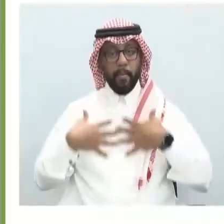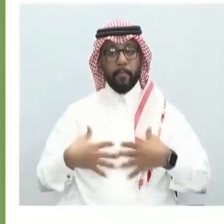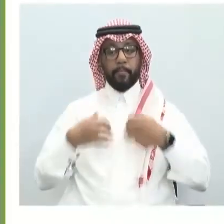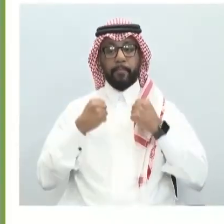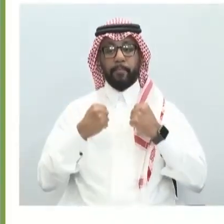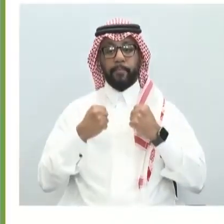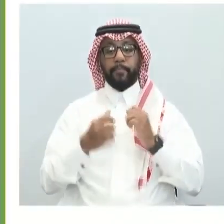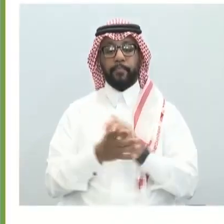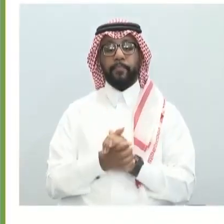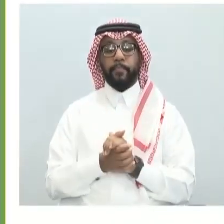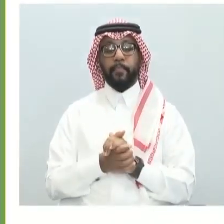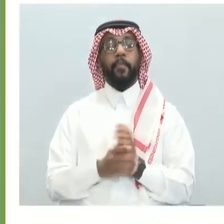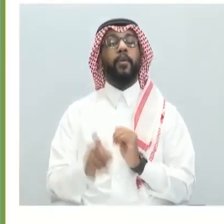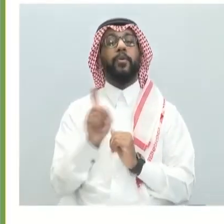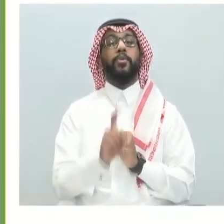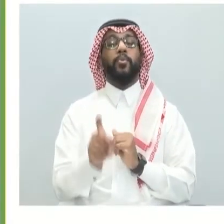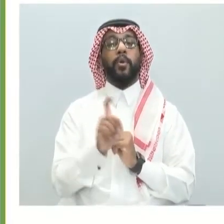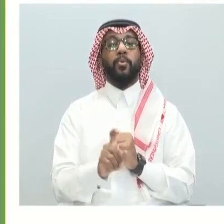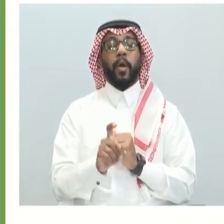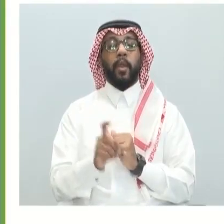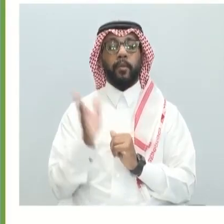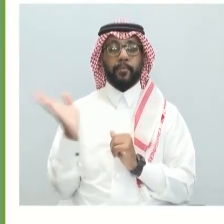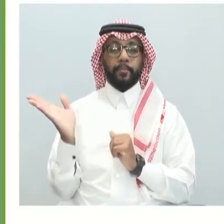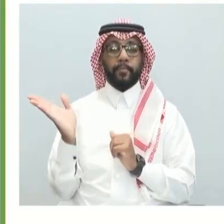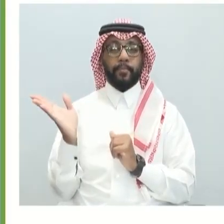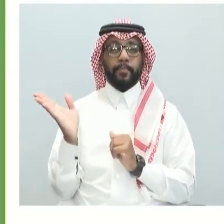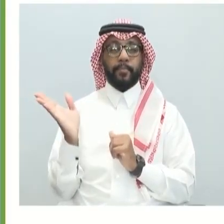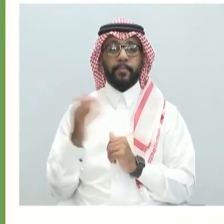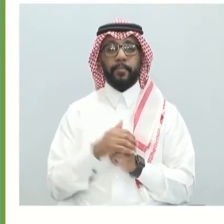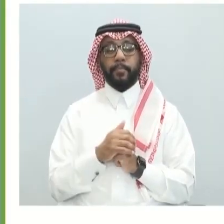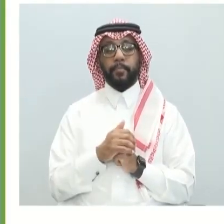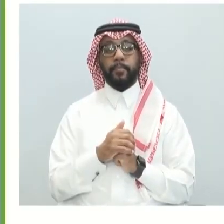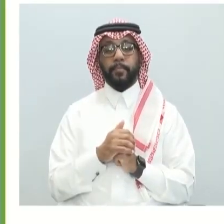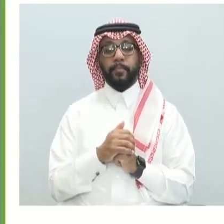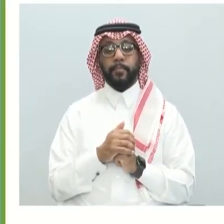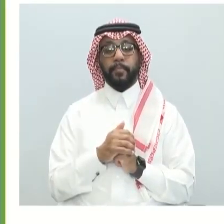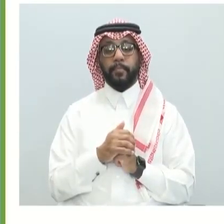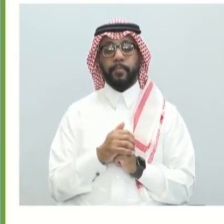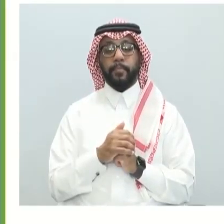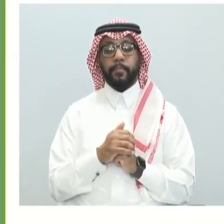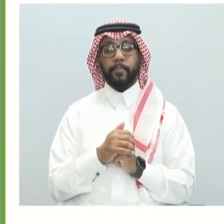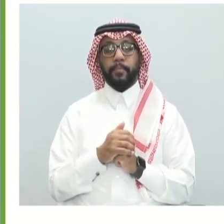اكتب سؤالا مناسبا لهذه الفكره ثم اجب من الذاكره